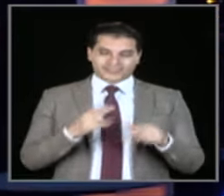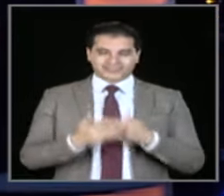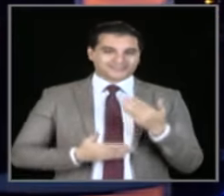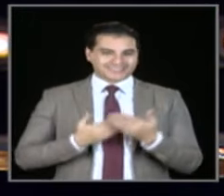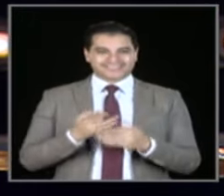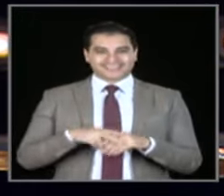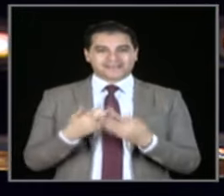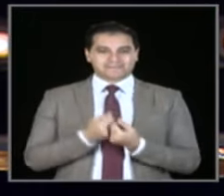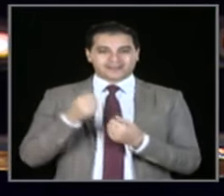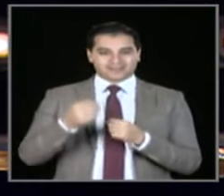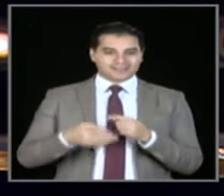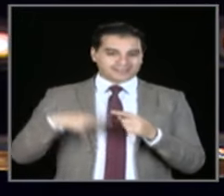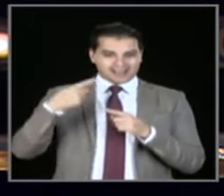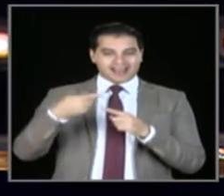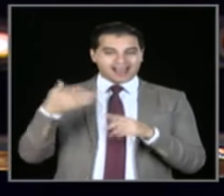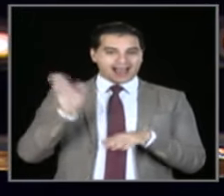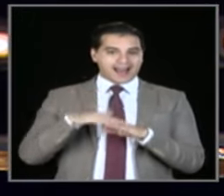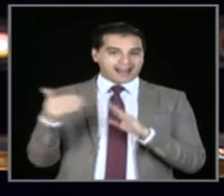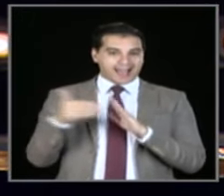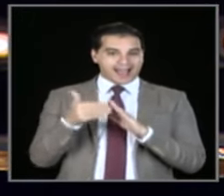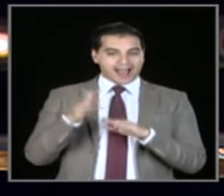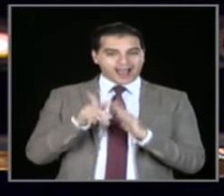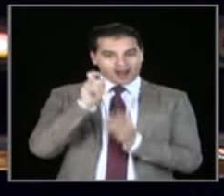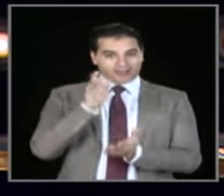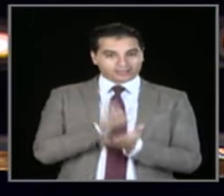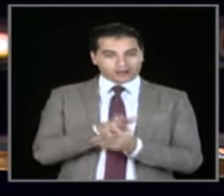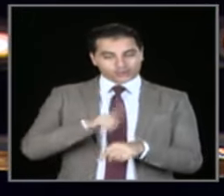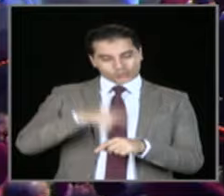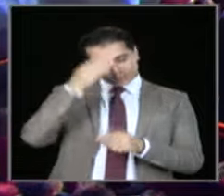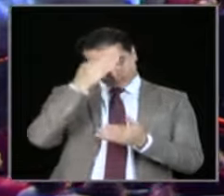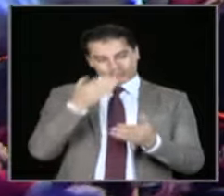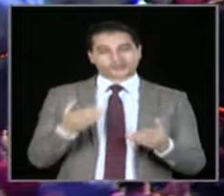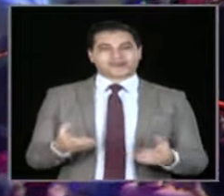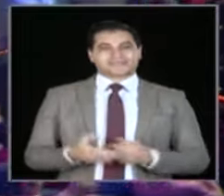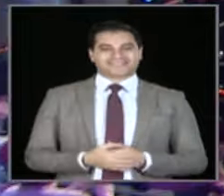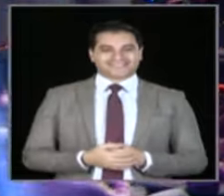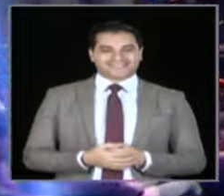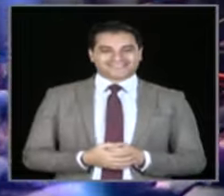وهنرجع مرة تانية مع آخر فقرة، فقرة عجلة الحظ والعباقرة.